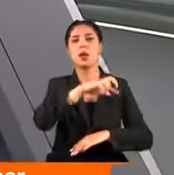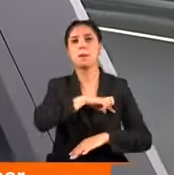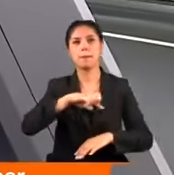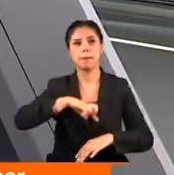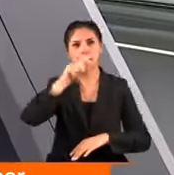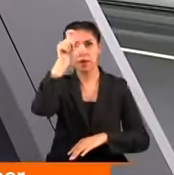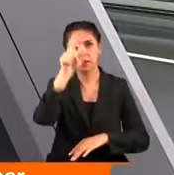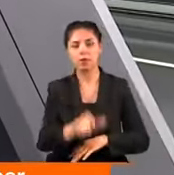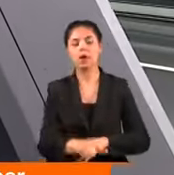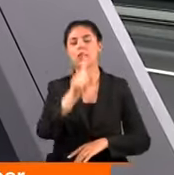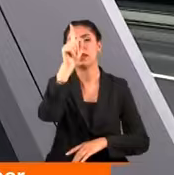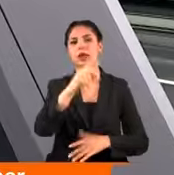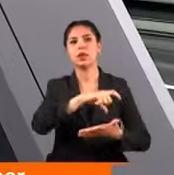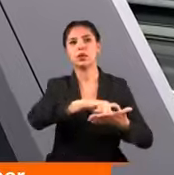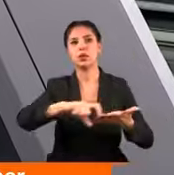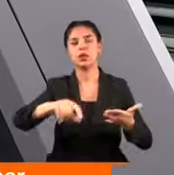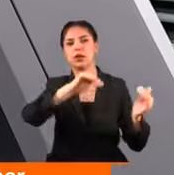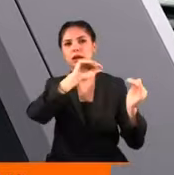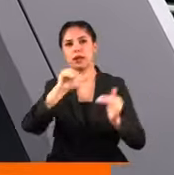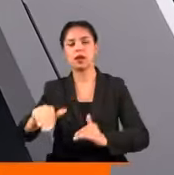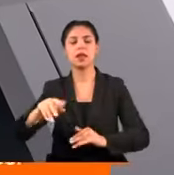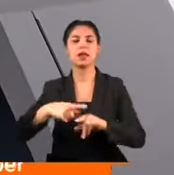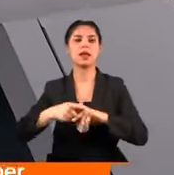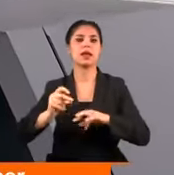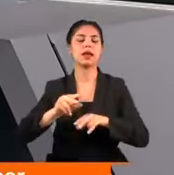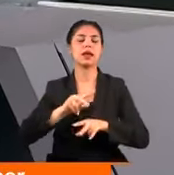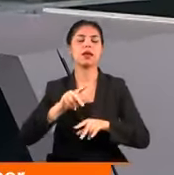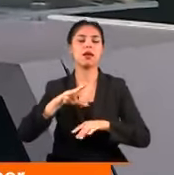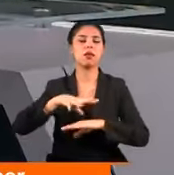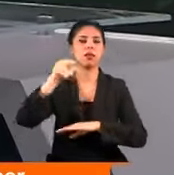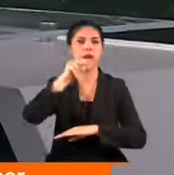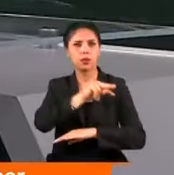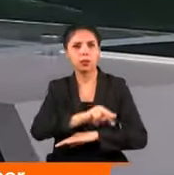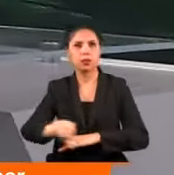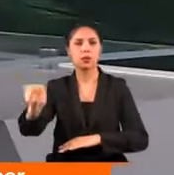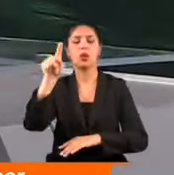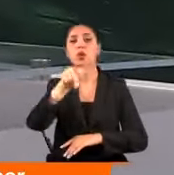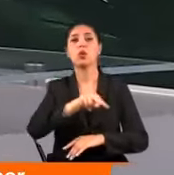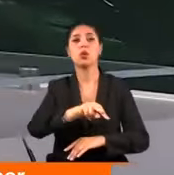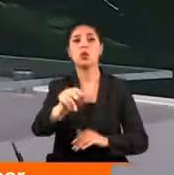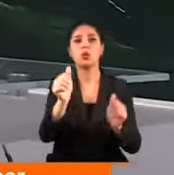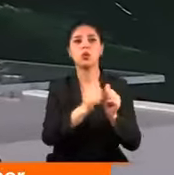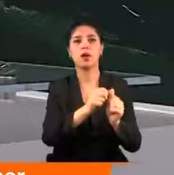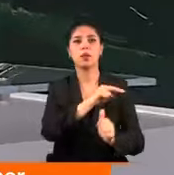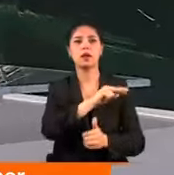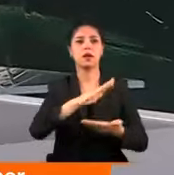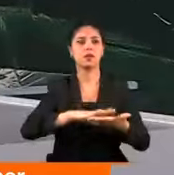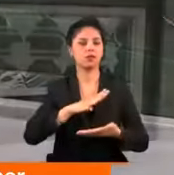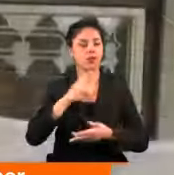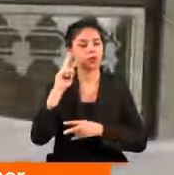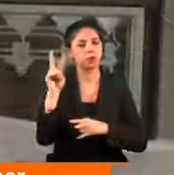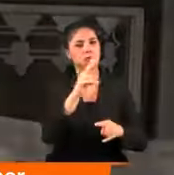geldiği Hira Mağarası'na doğru yola çıktı. Yolculuğa Mehmet Karataş ve Hüseyin Koçak da eşlik etti. İşte izlenimleri.